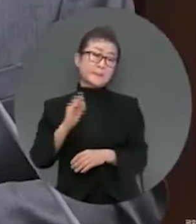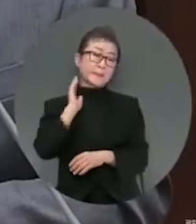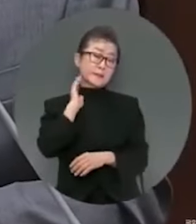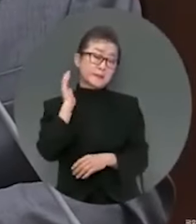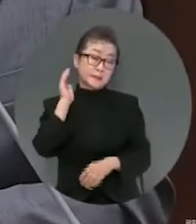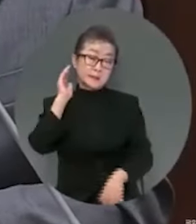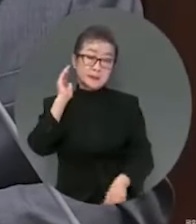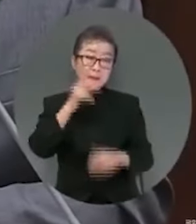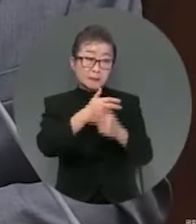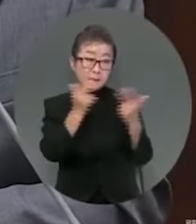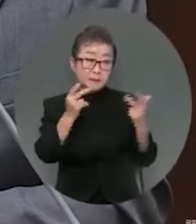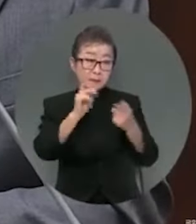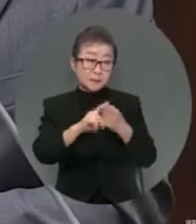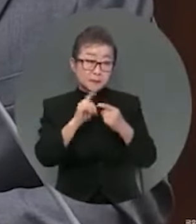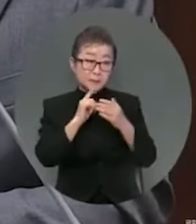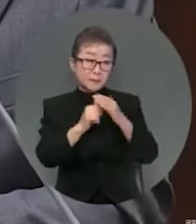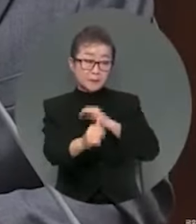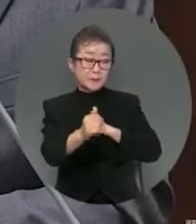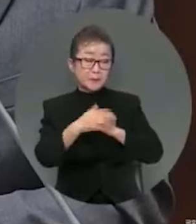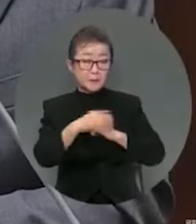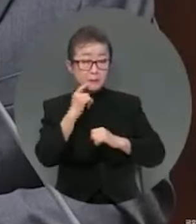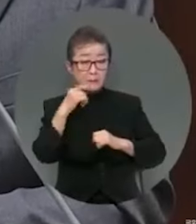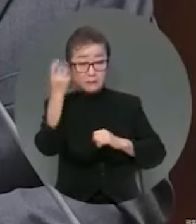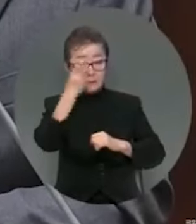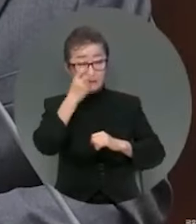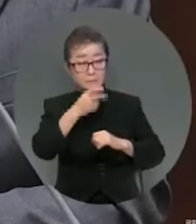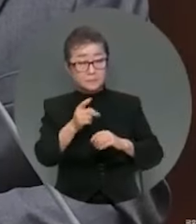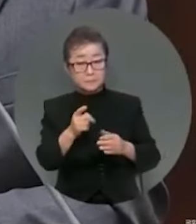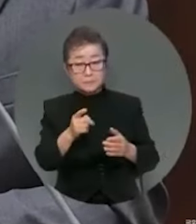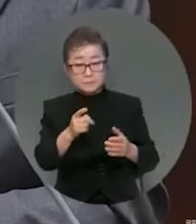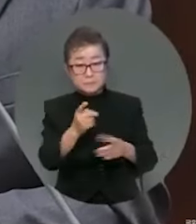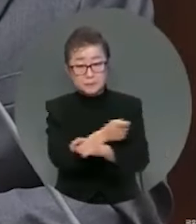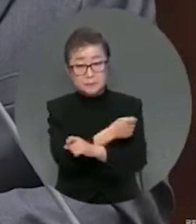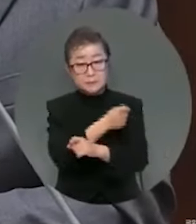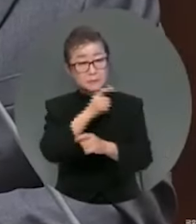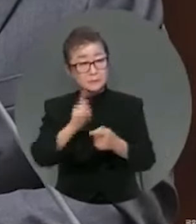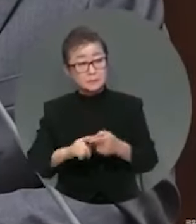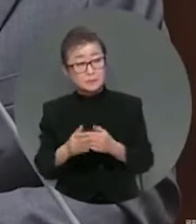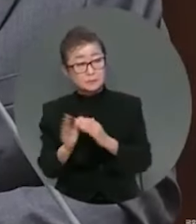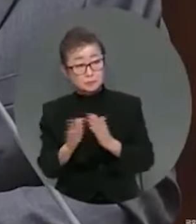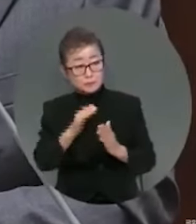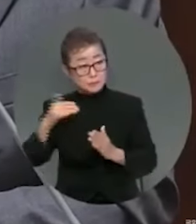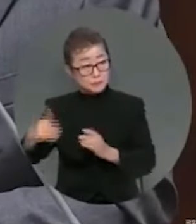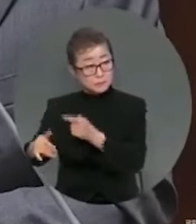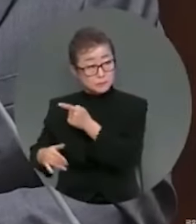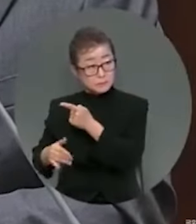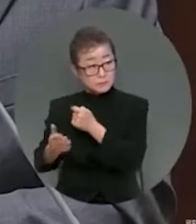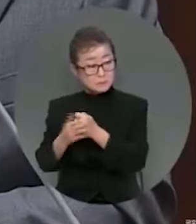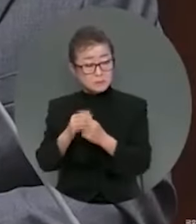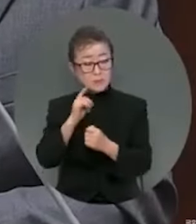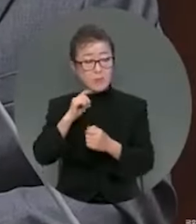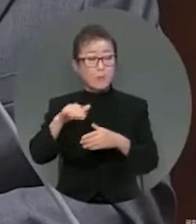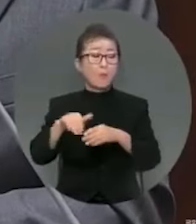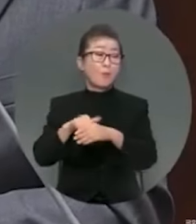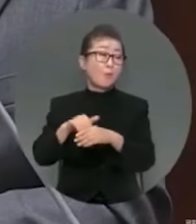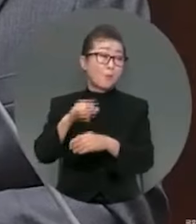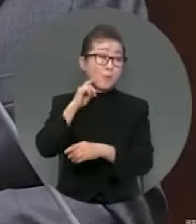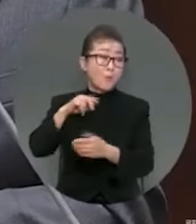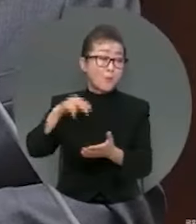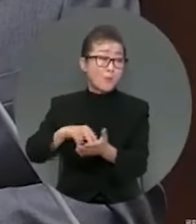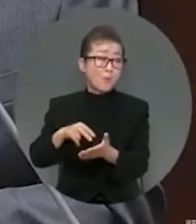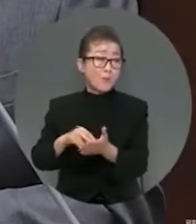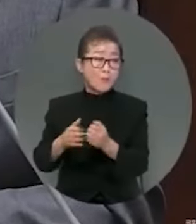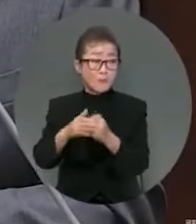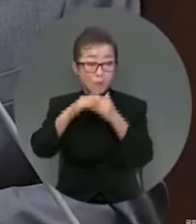대표가 검찰 수사는 정치 보복이라고 하자 문 대통령은 준비 안 된 대통령이 집권이 혼란하다, 민주당이